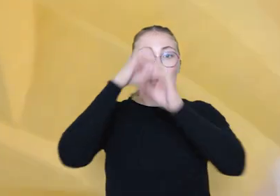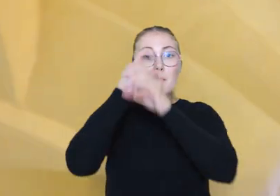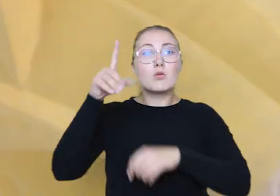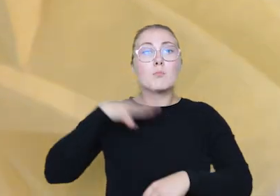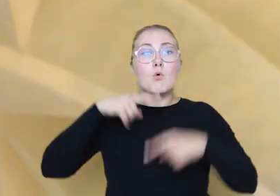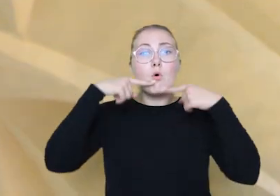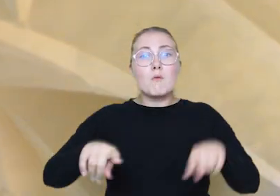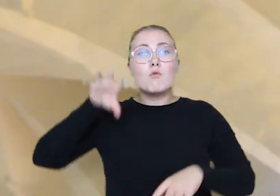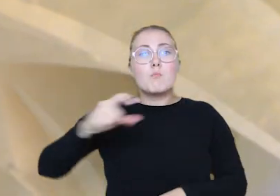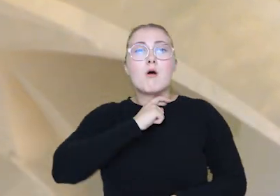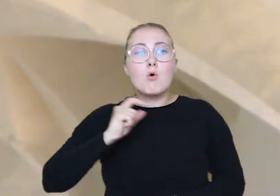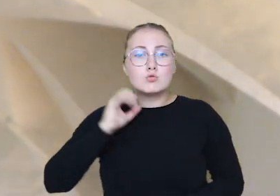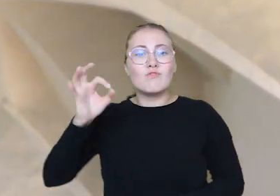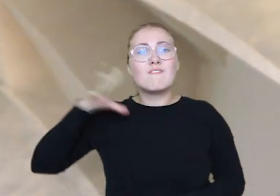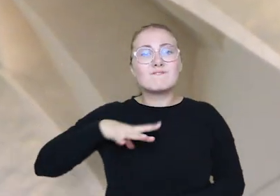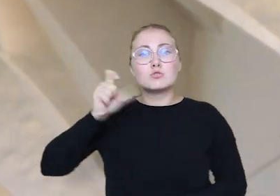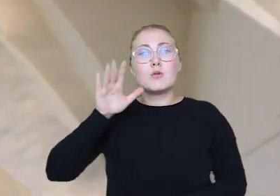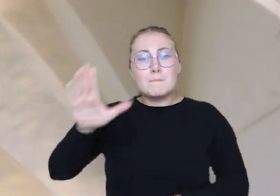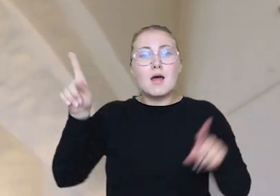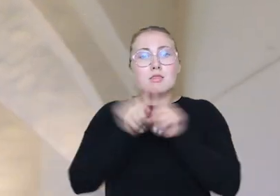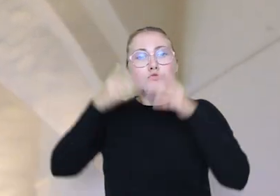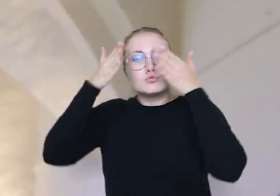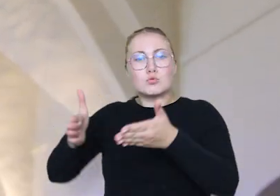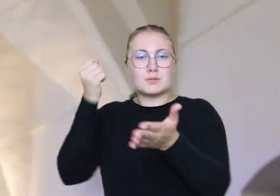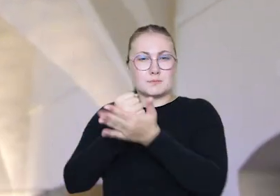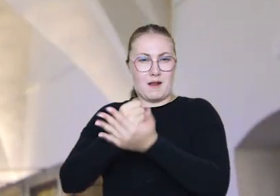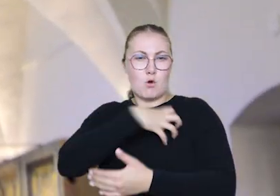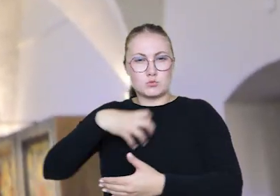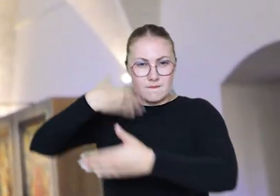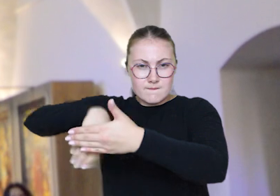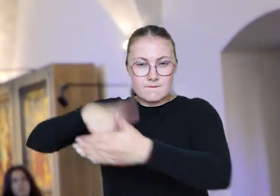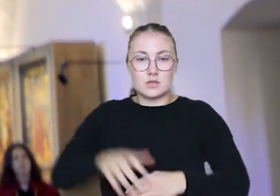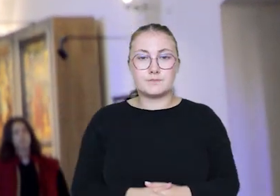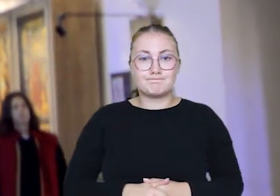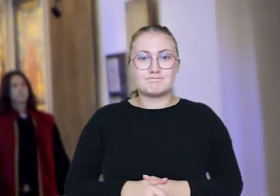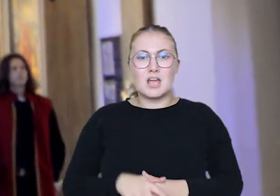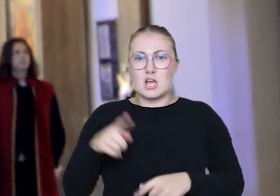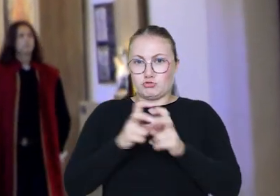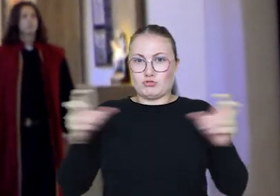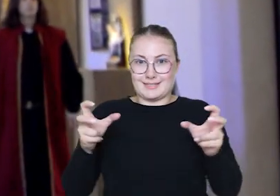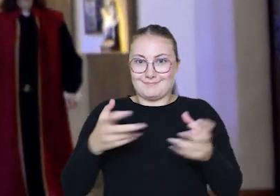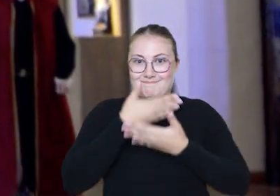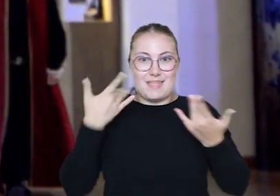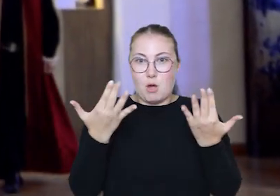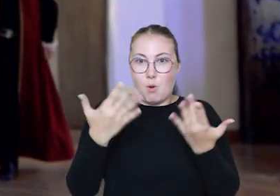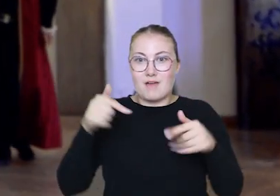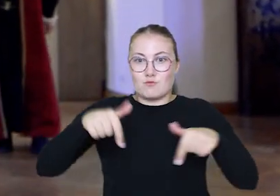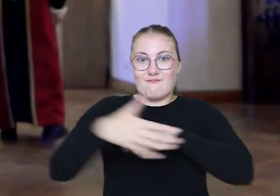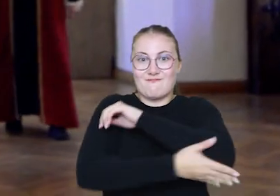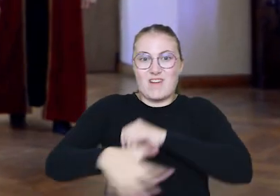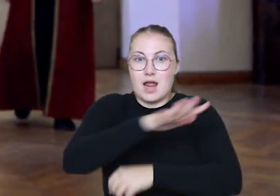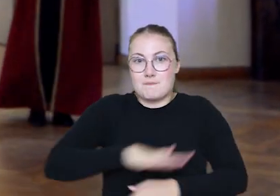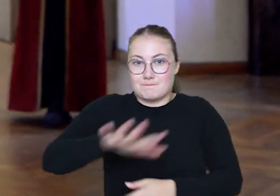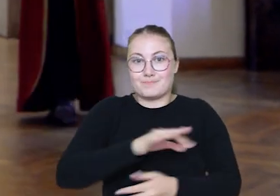Jako administrator dóbr kapituły w olsztyńskim zamku zajmował się również sprawami gospodarczymi. Działo się to w bardzo trudnym